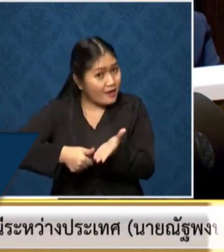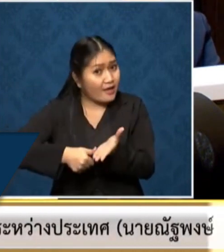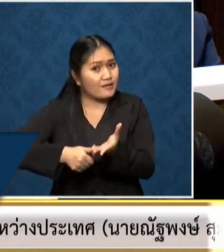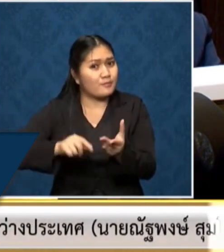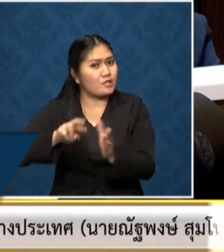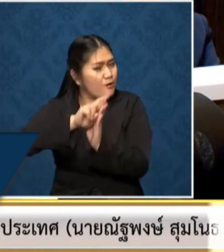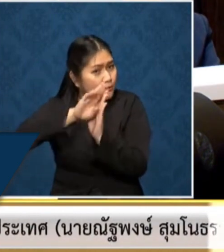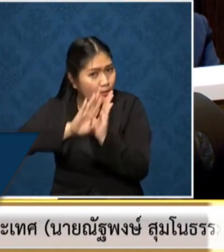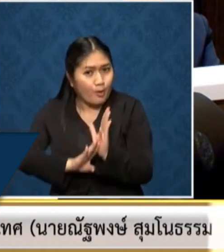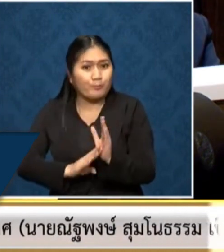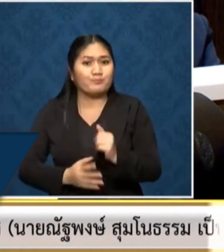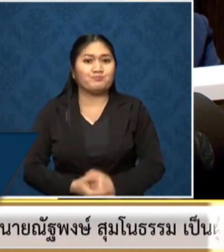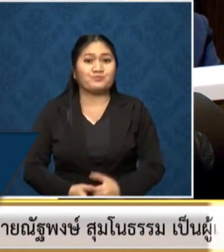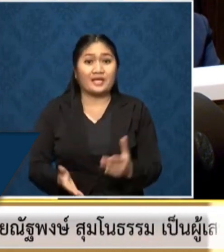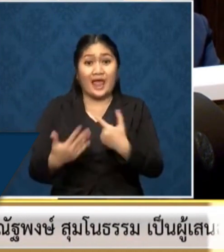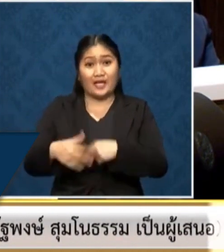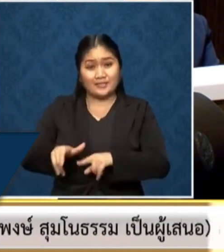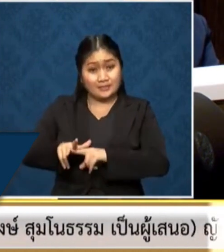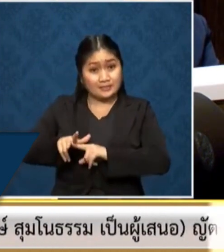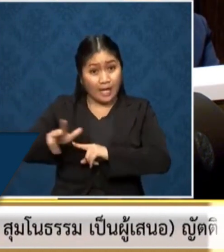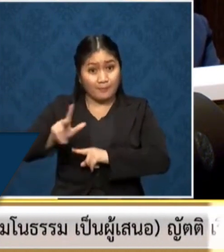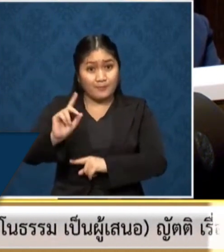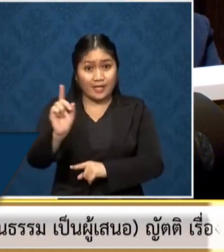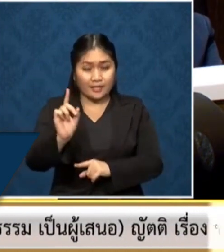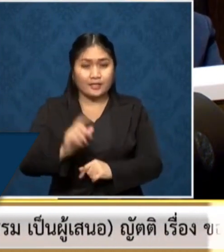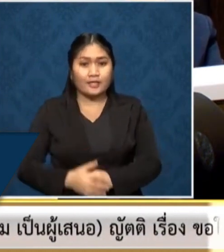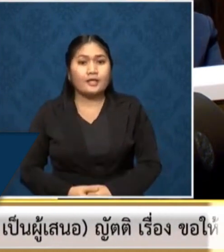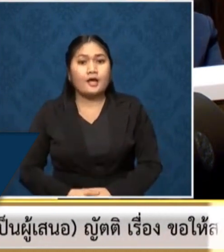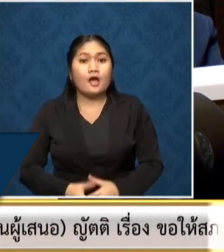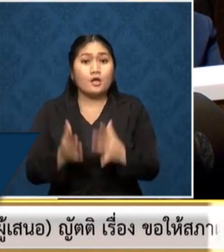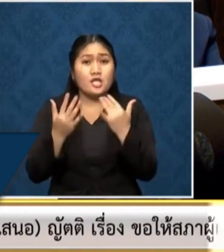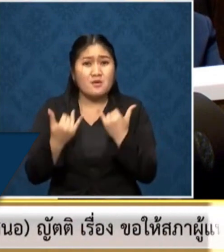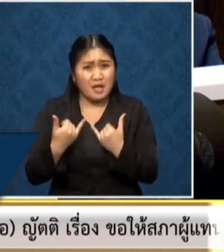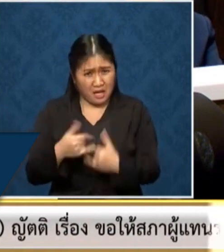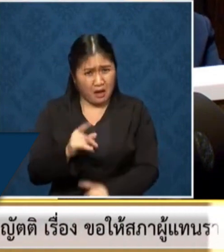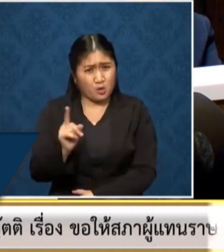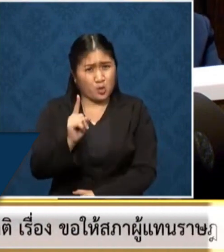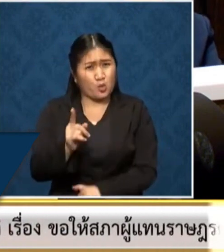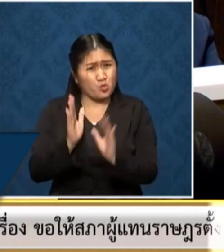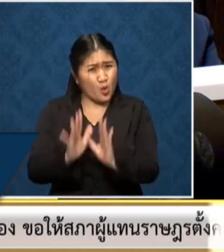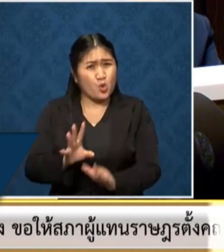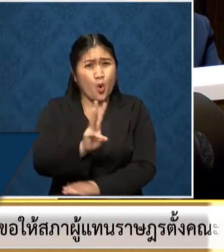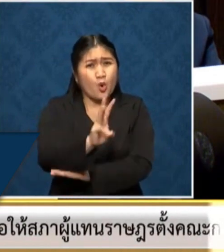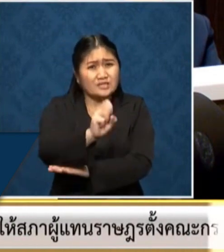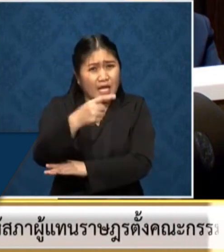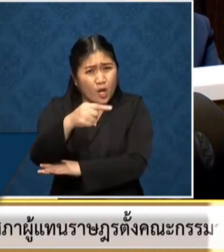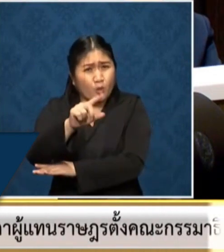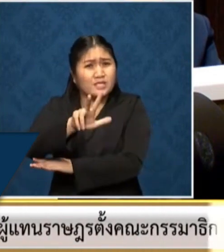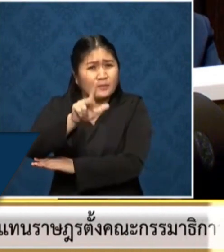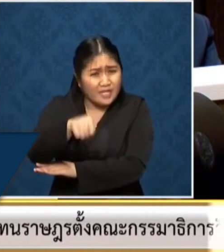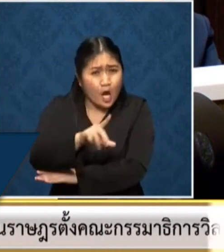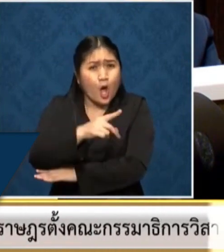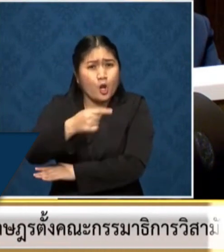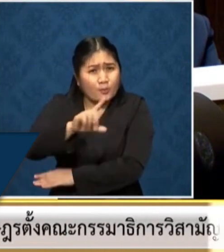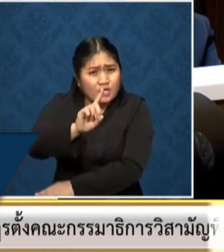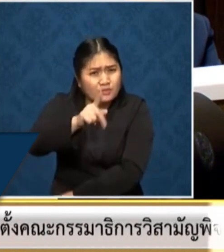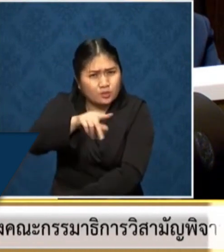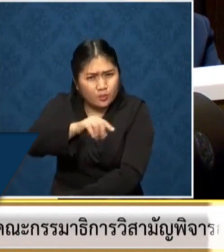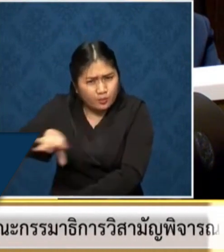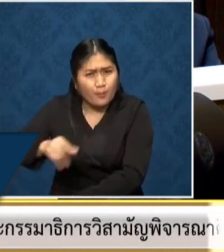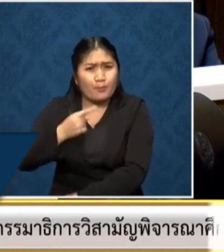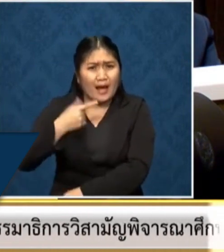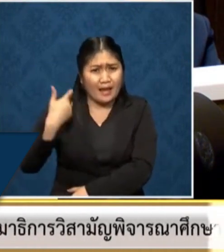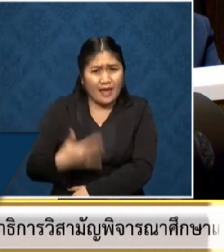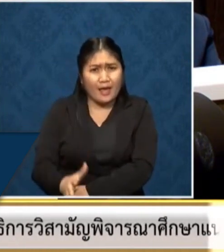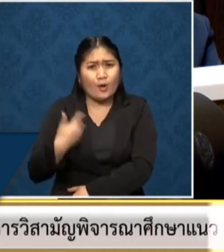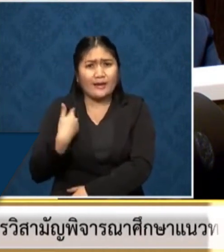ประการที่สามและพระทาน ที่มัตรอกกกคือว6000 รormal 311000 มาแล้วนะ